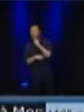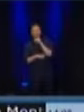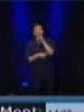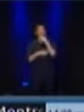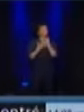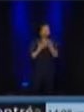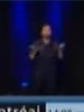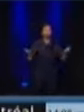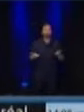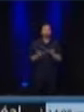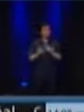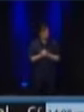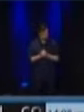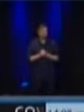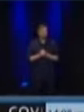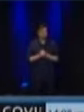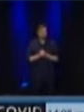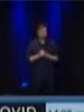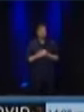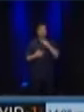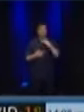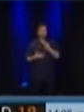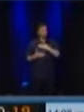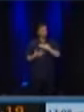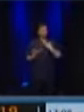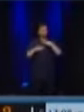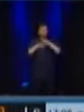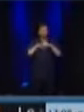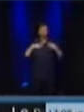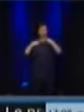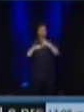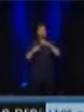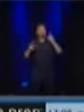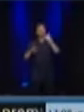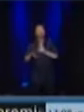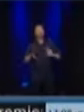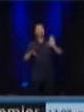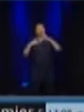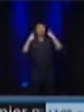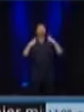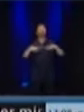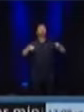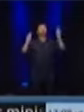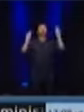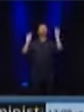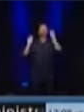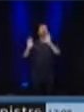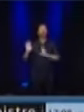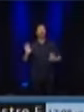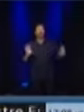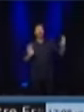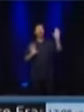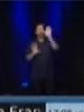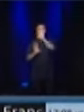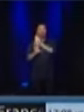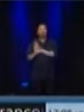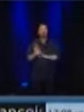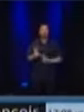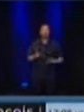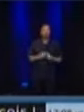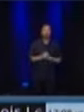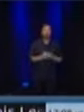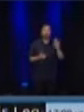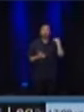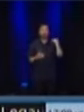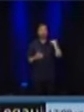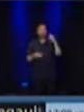des restaurants. Donc, très content d'annoncer que tout le Québec, enfin, est en vert, puis on peut passer des